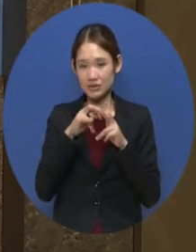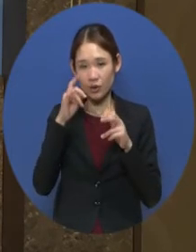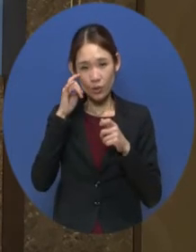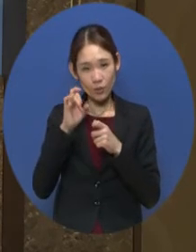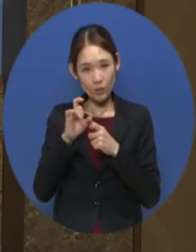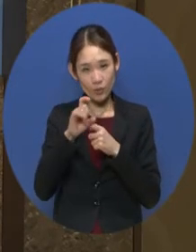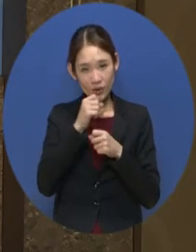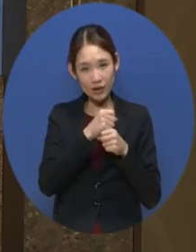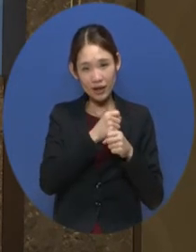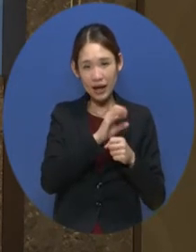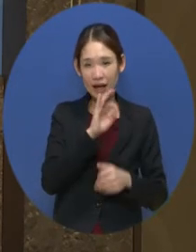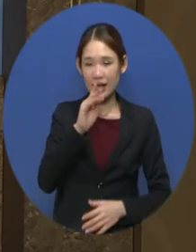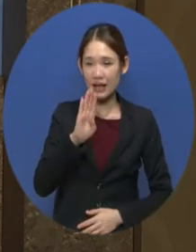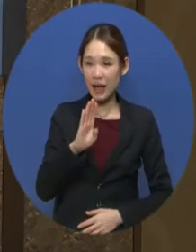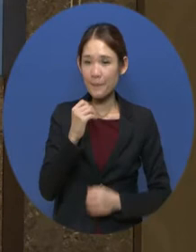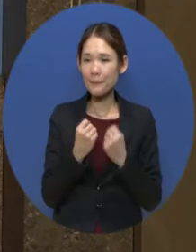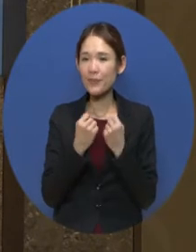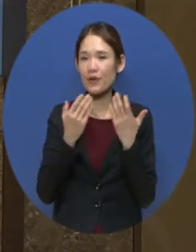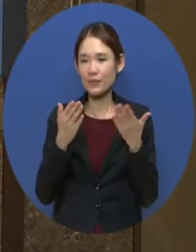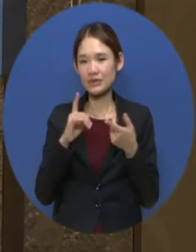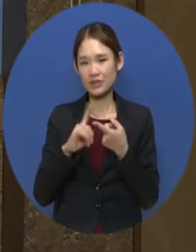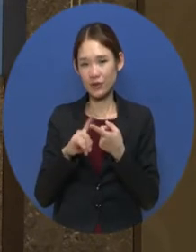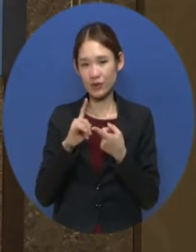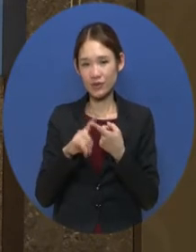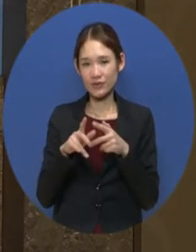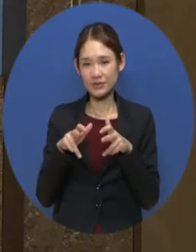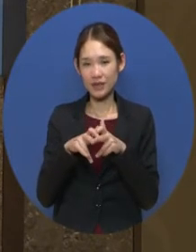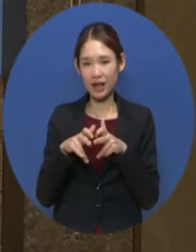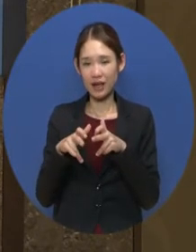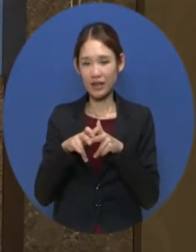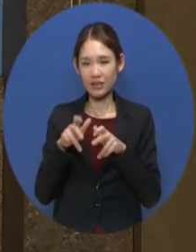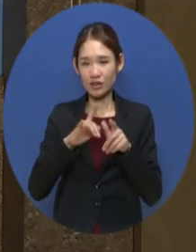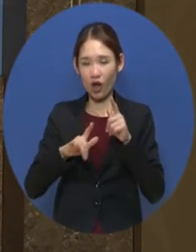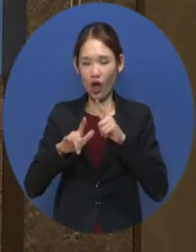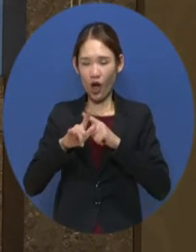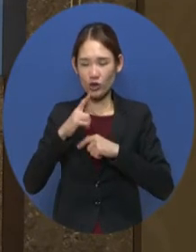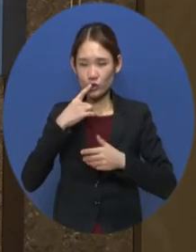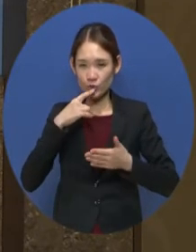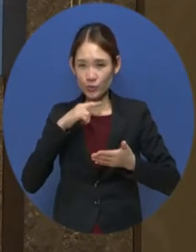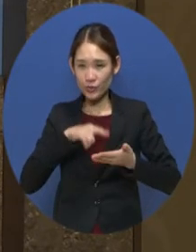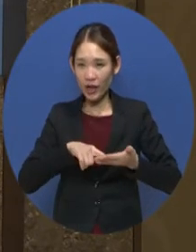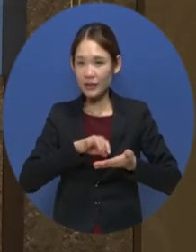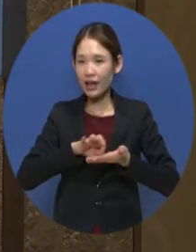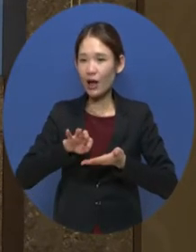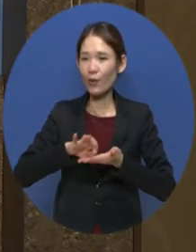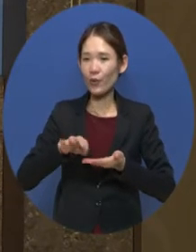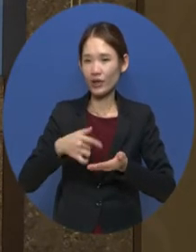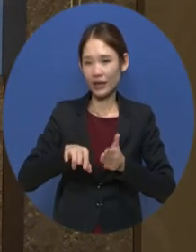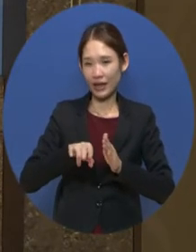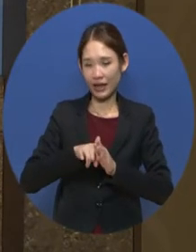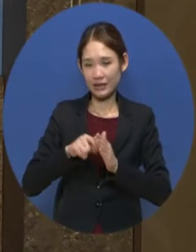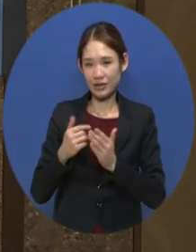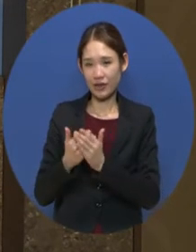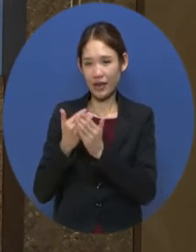시각장애인을 고려해서 만든 앱이라고 말씀드렸듯이 네. 장애인 접근성을 준수해서 개발을 했습니다. 아. 그래서